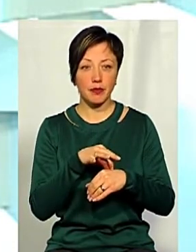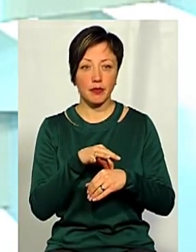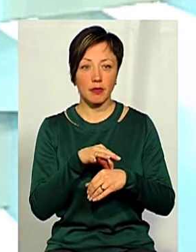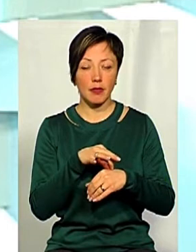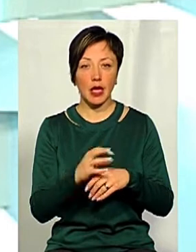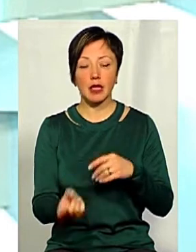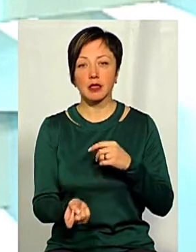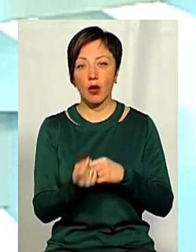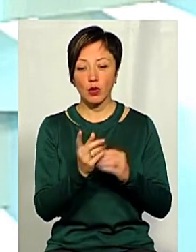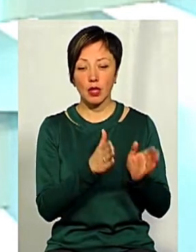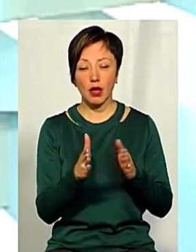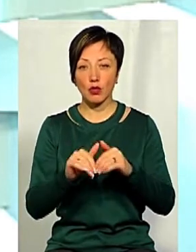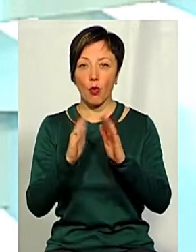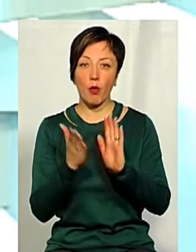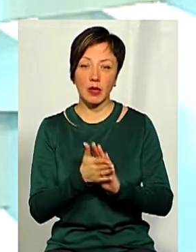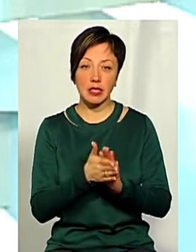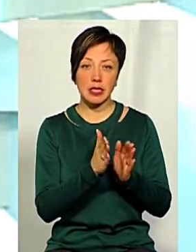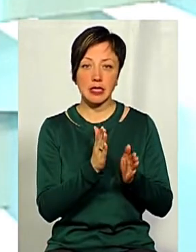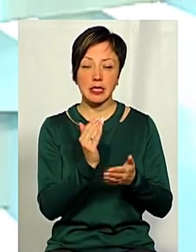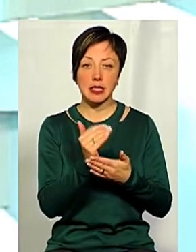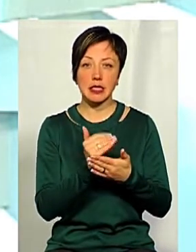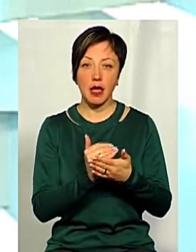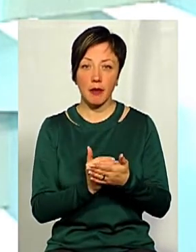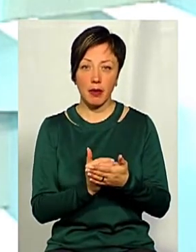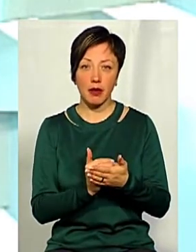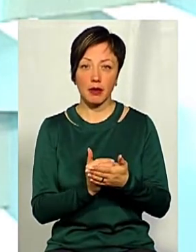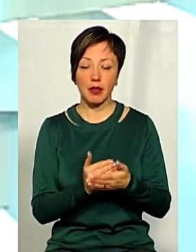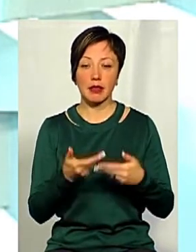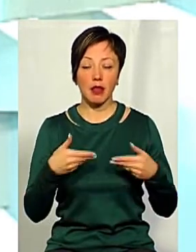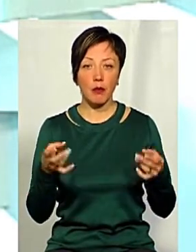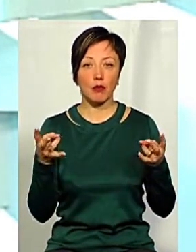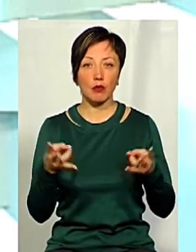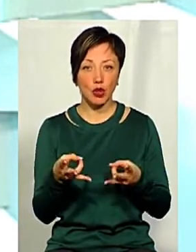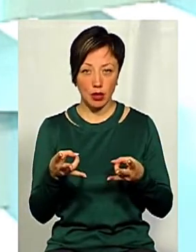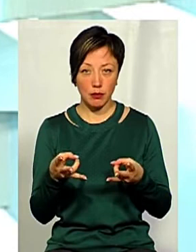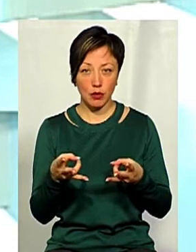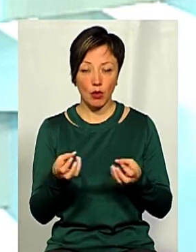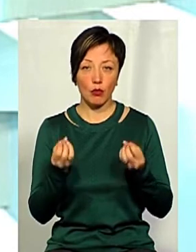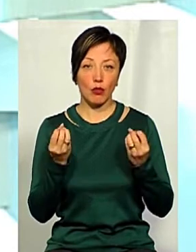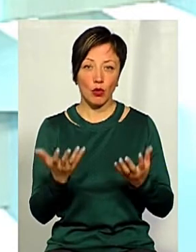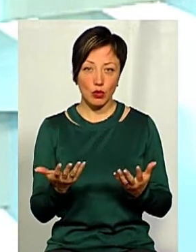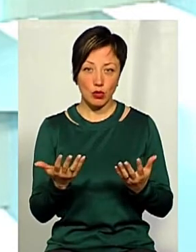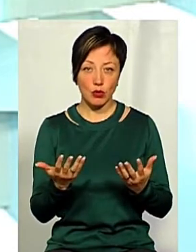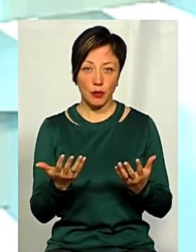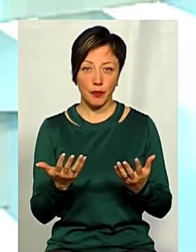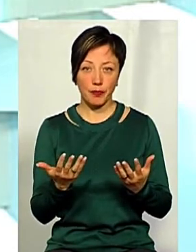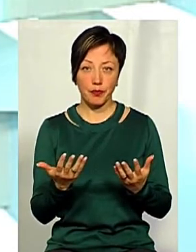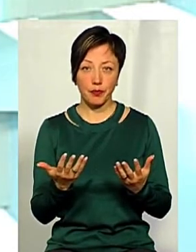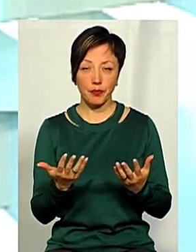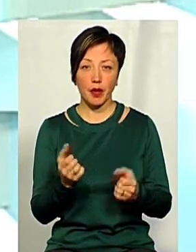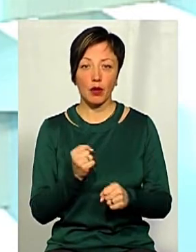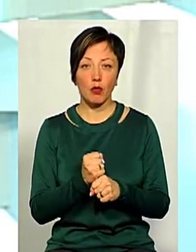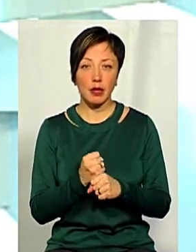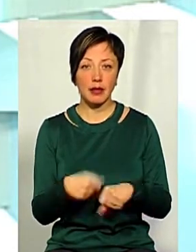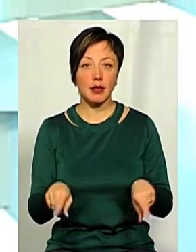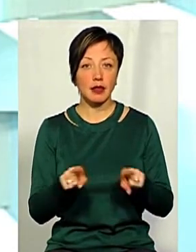зароджується і налагоджується комплексна система, однозначно нам потрібно просто робити